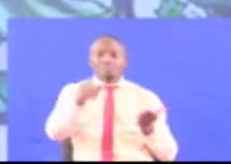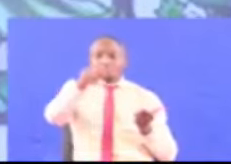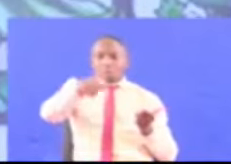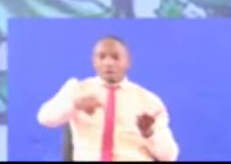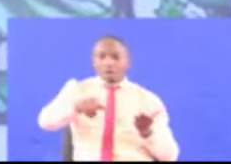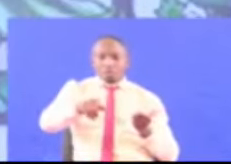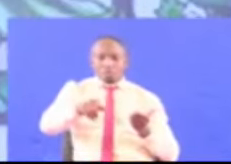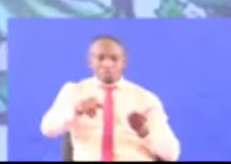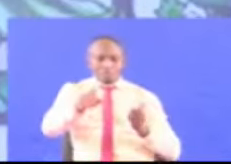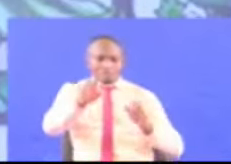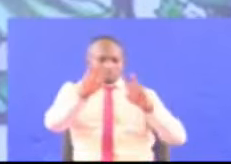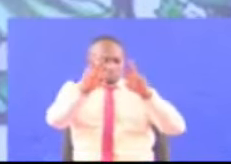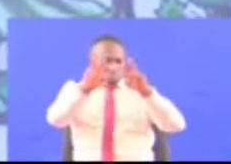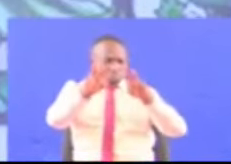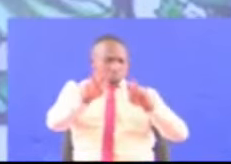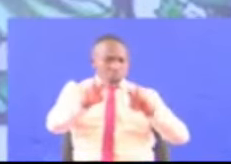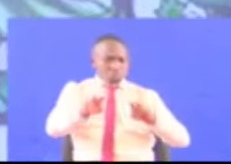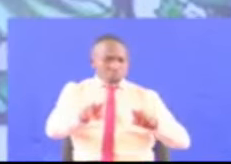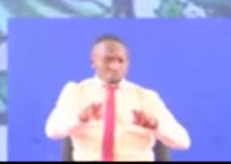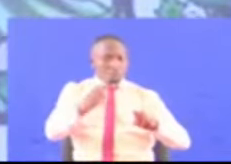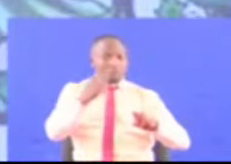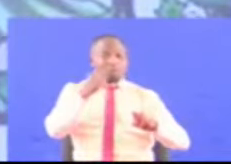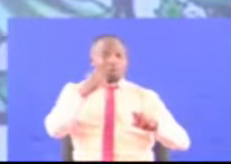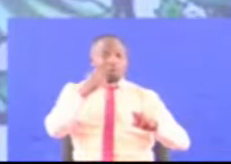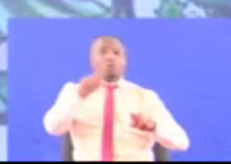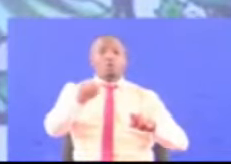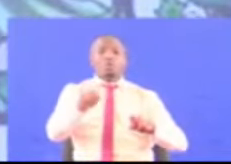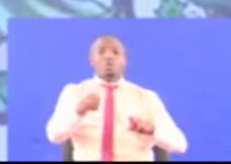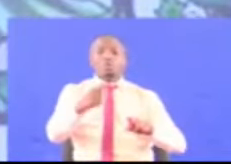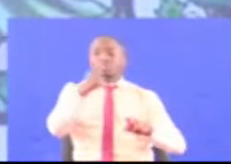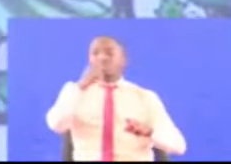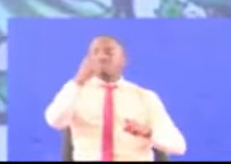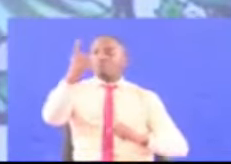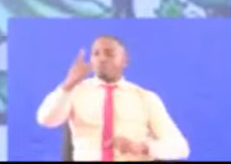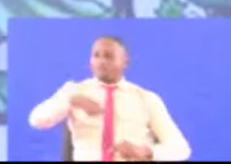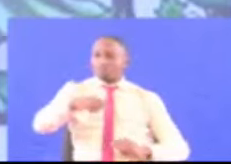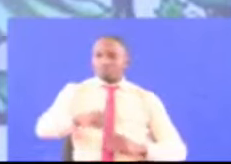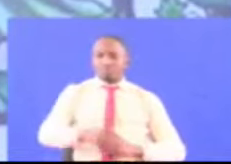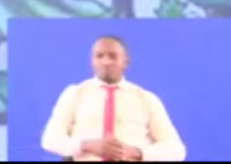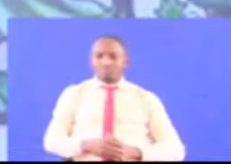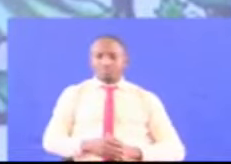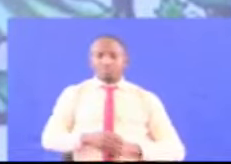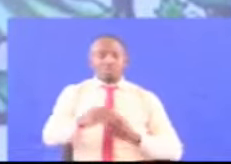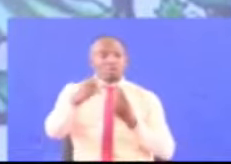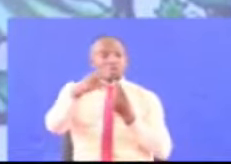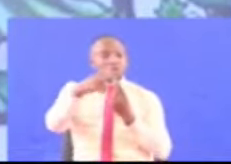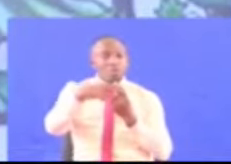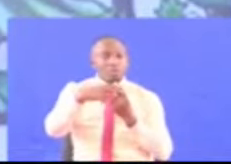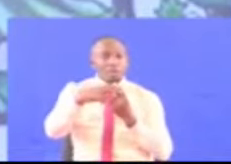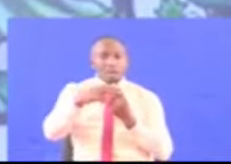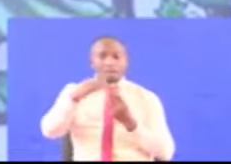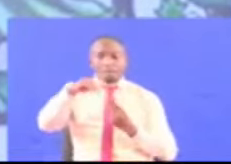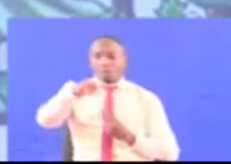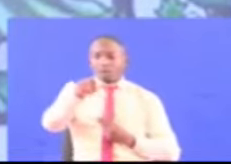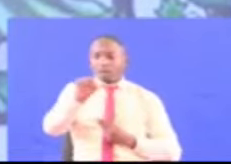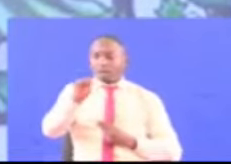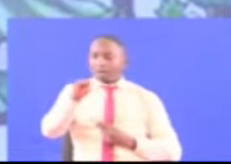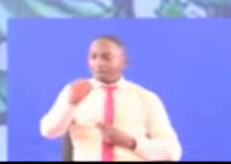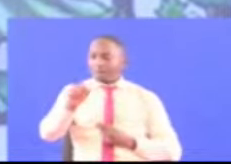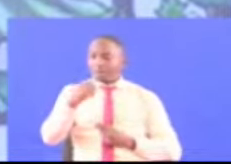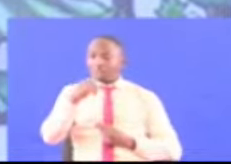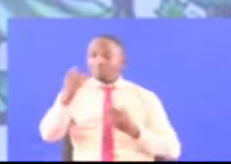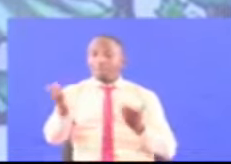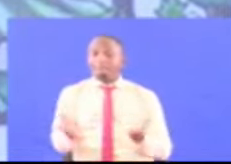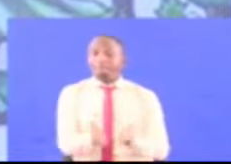watu wameweka mazingira, na wewe unao tayari, na ndio amesema hapa Dr. Joseph Muhagama kwamba